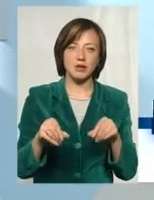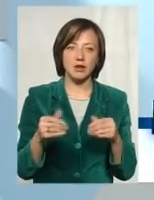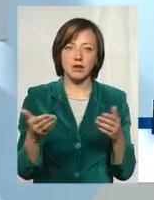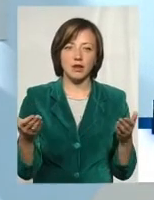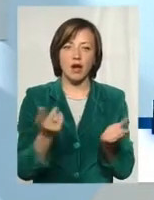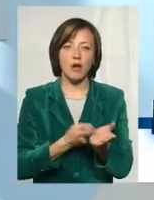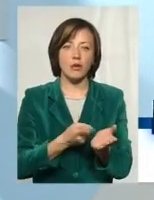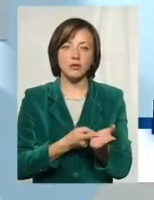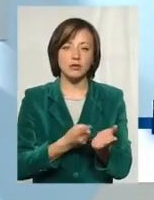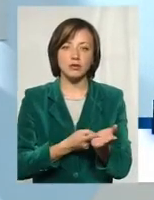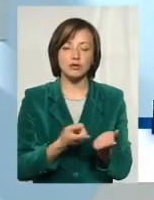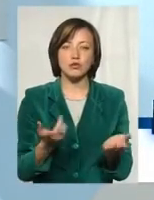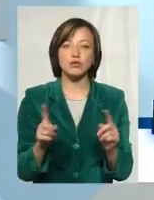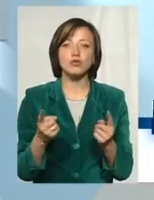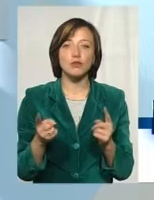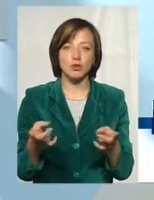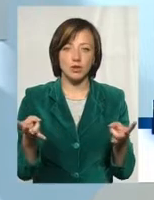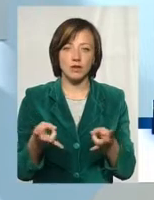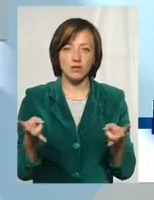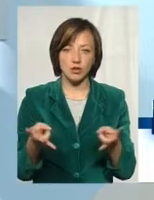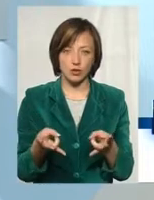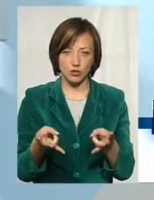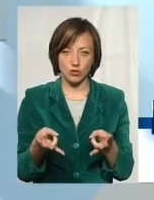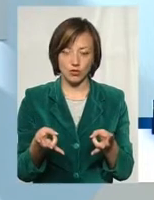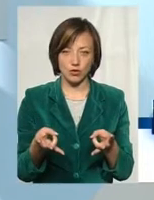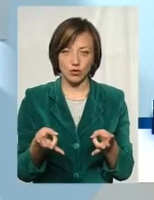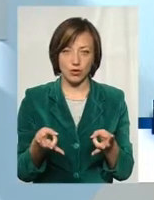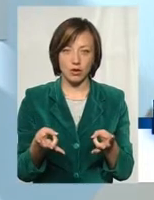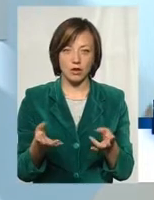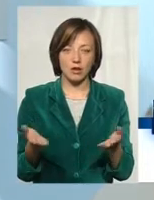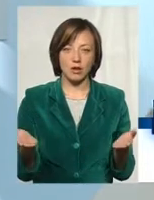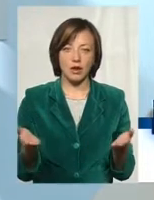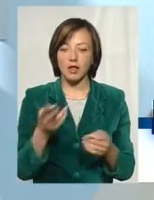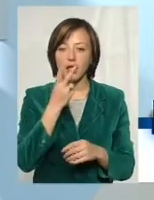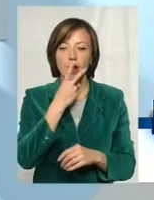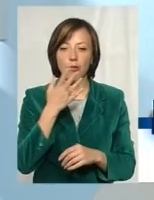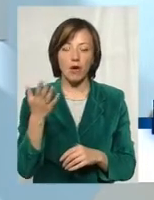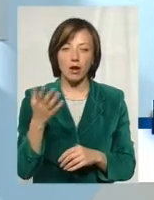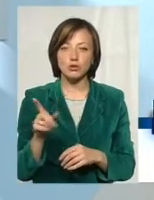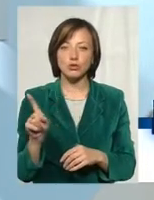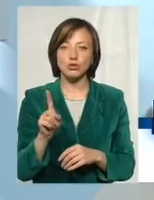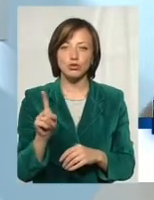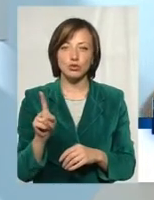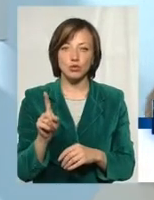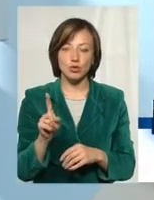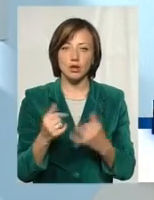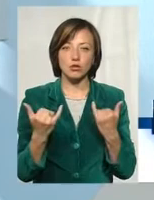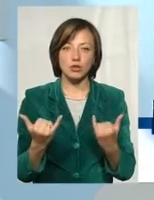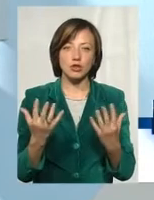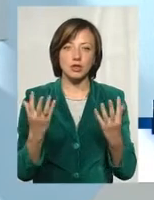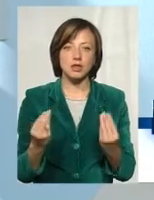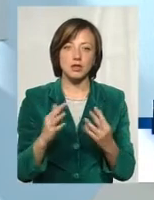приводить аргументи, навіщо він потрібен. Вона не бачить те, що на сьогоднішній